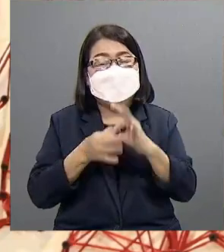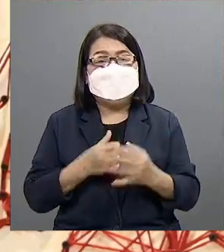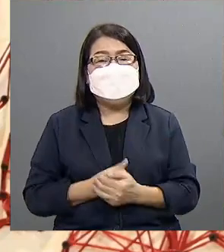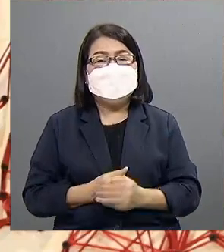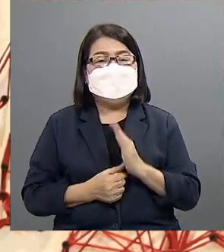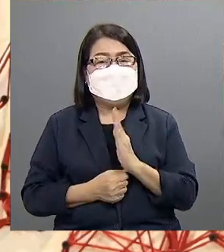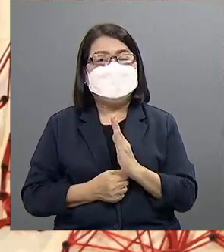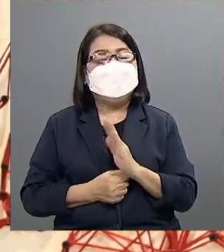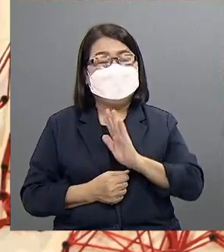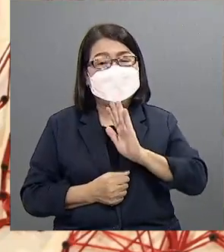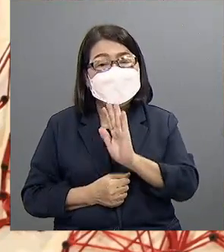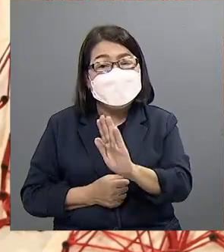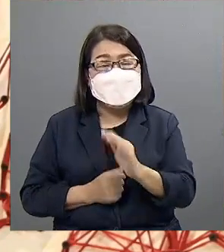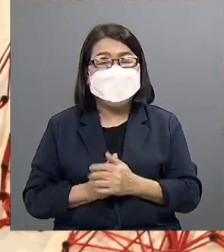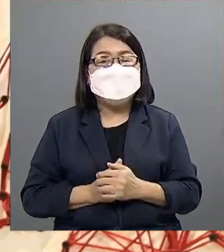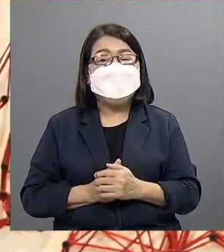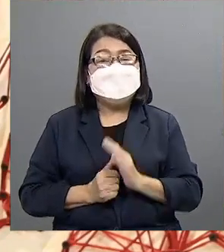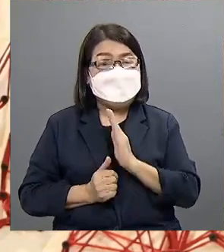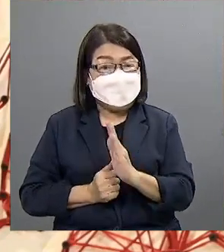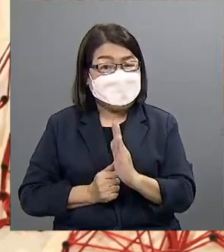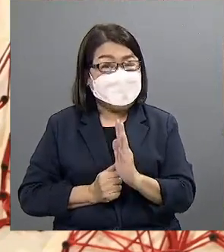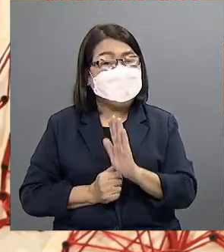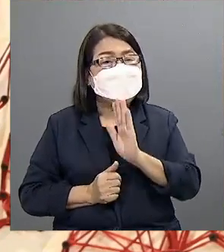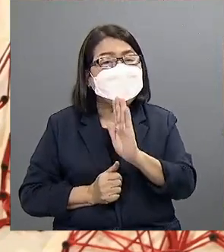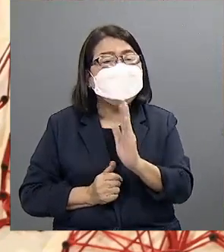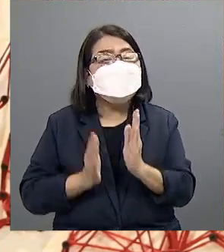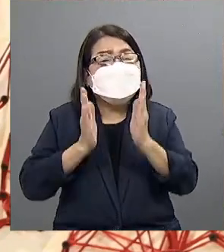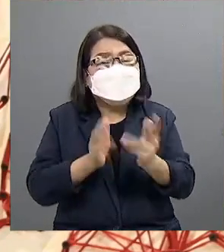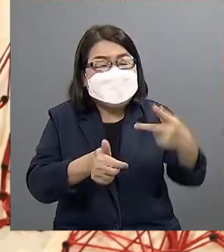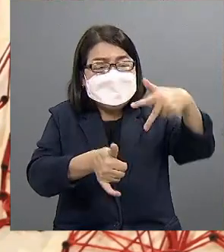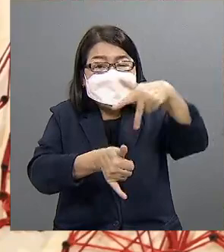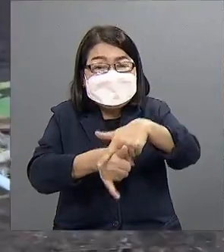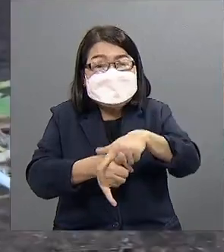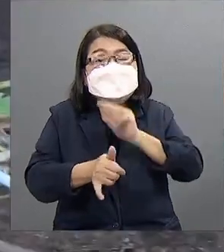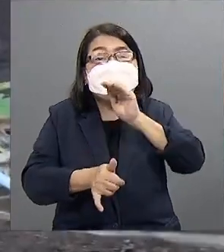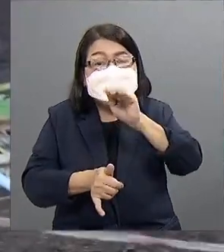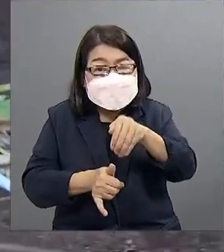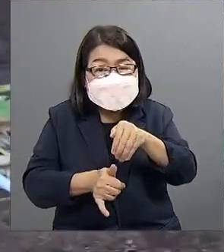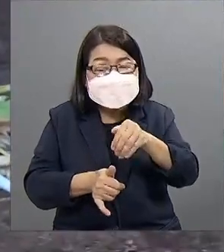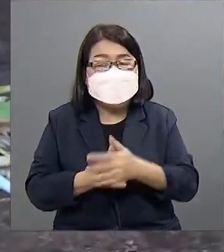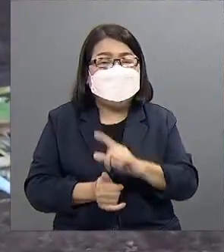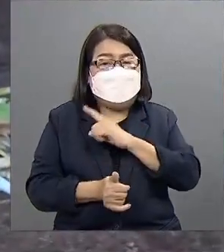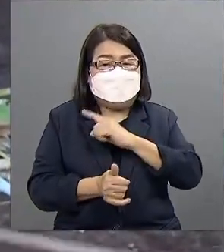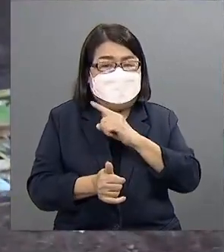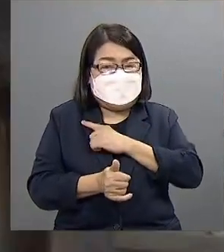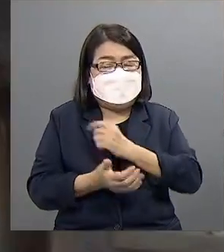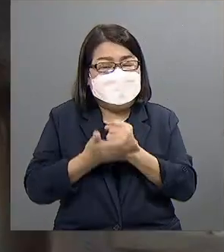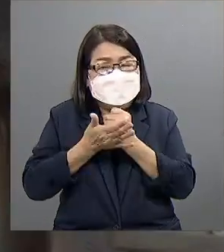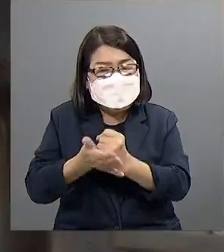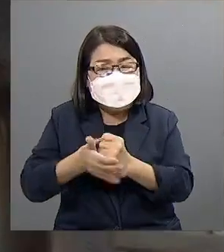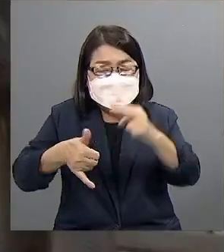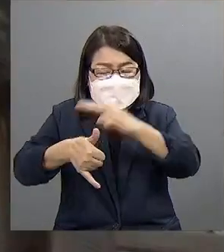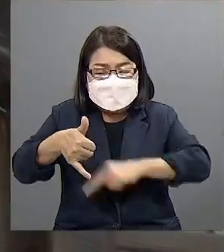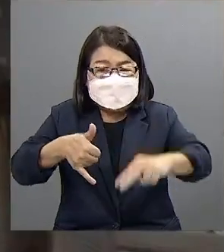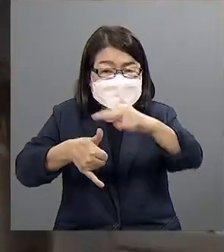ของผ่านช้างผู้ซึ่งเป็นองค์ประกอบสำคัญในการดูแลช้างบ้านให้มีสุขอนามัยที่ดี